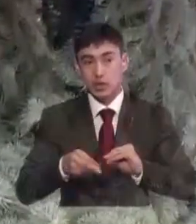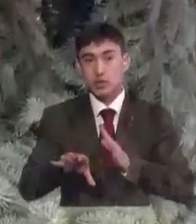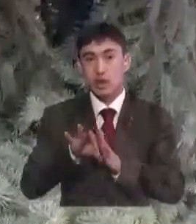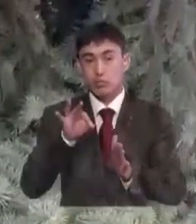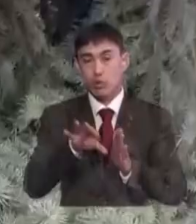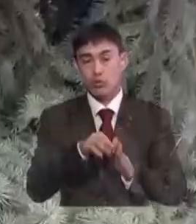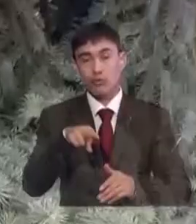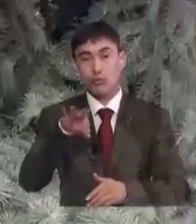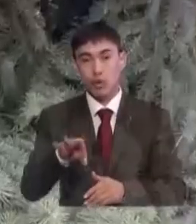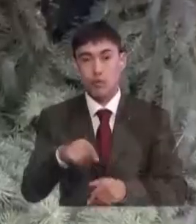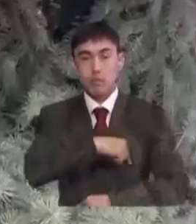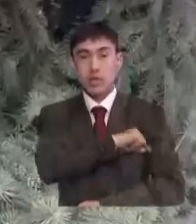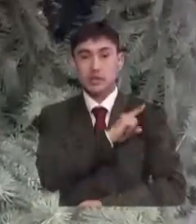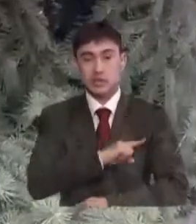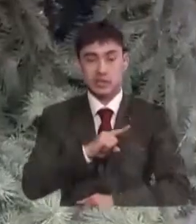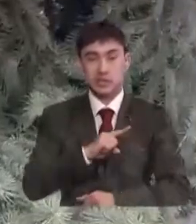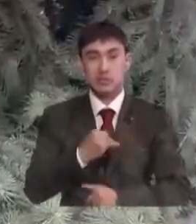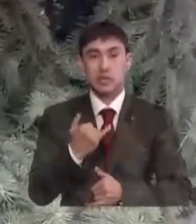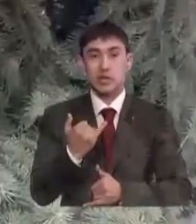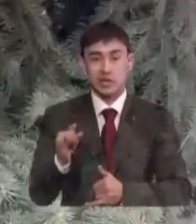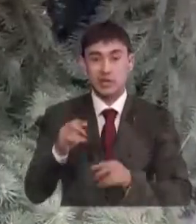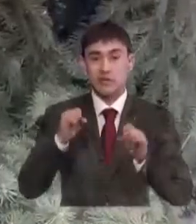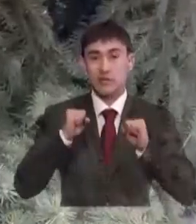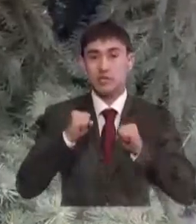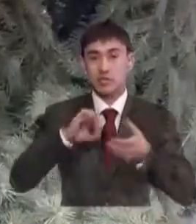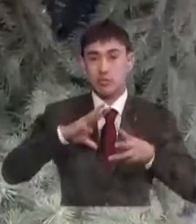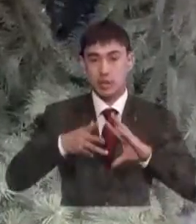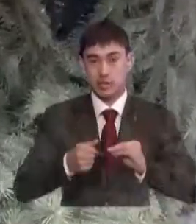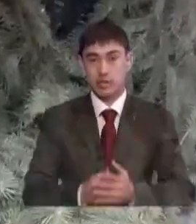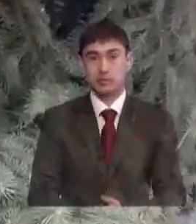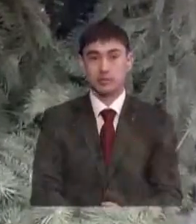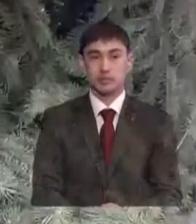отбора по медицинским и физическим показателям.